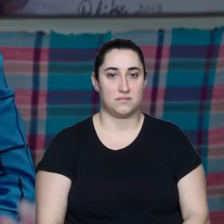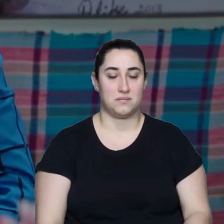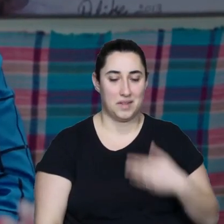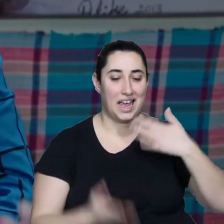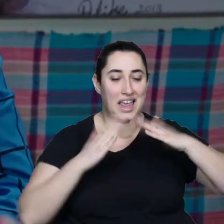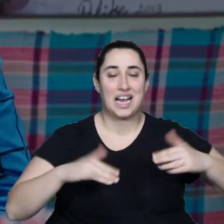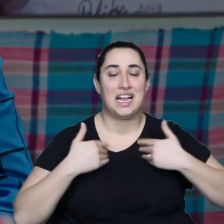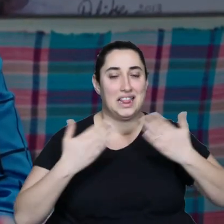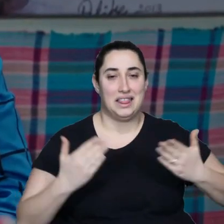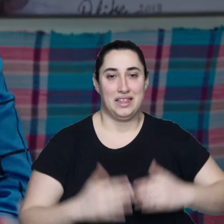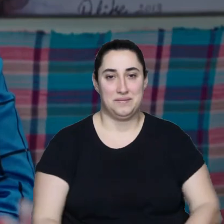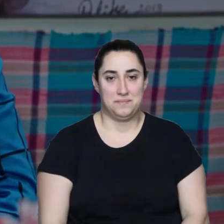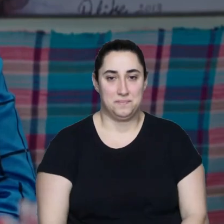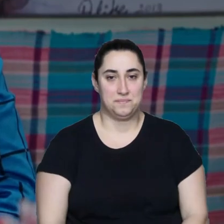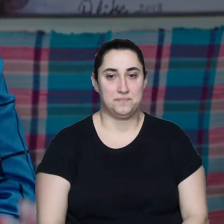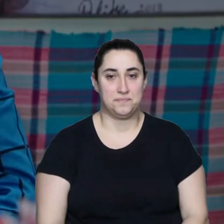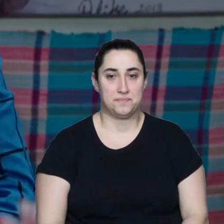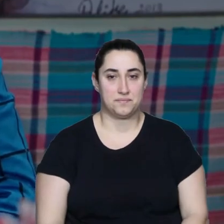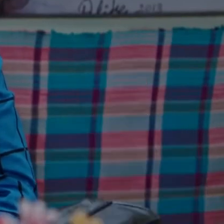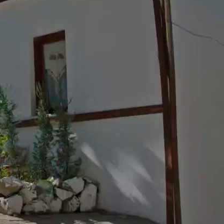Yıktın beni Nazmiye.